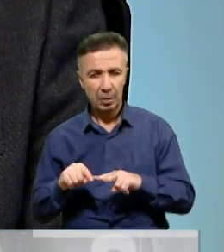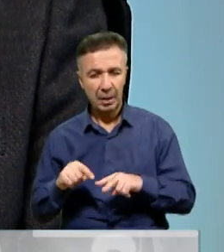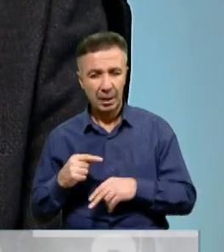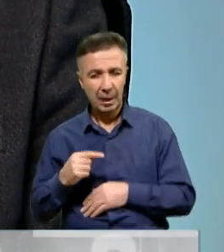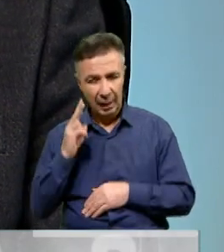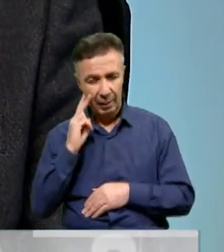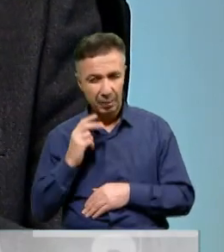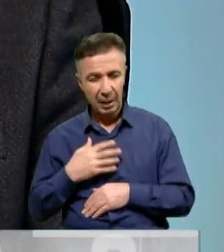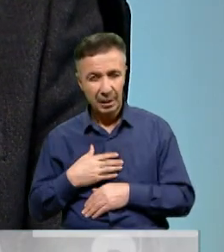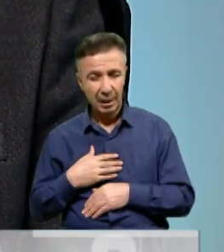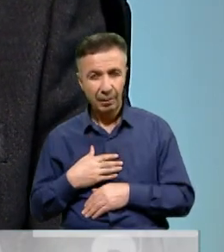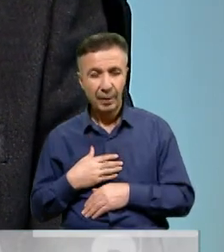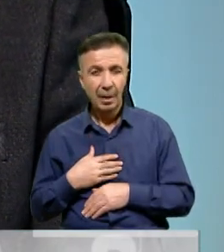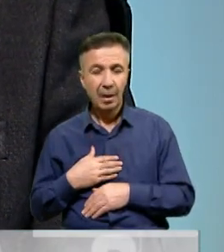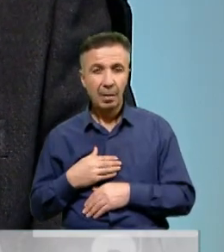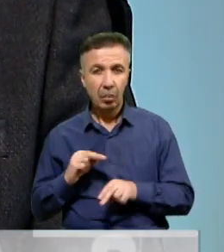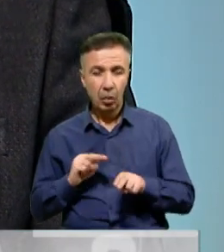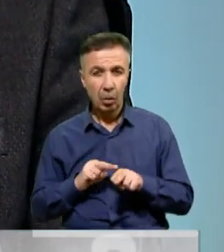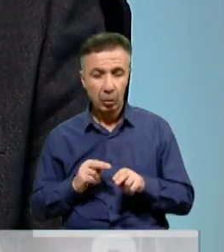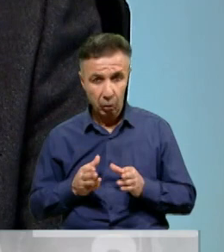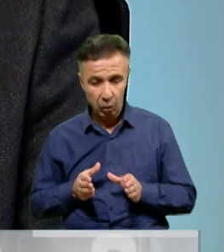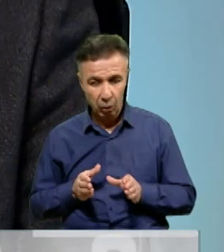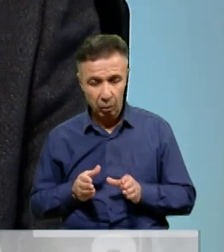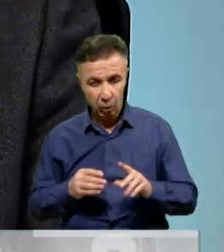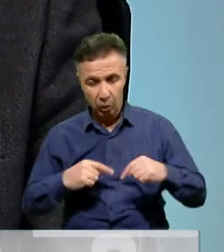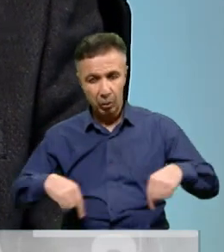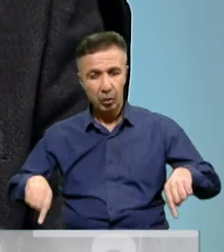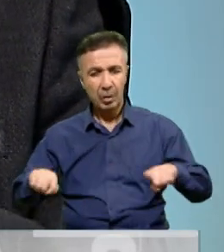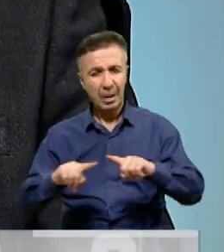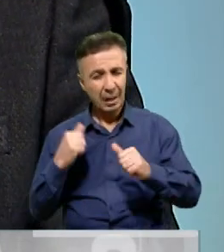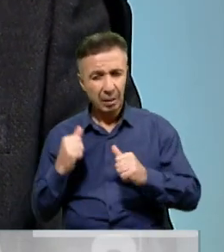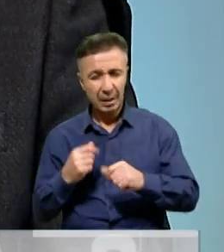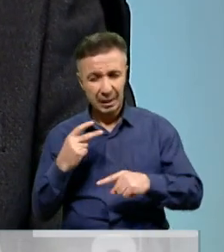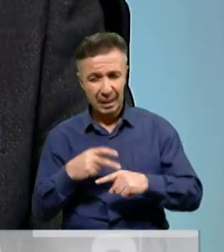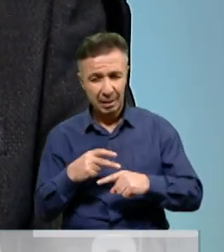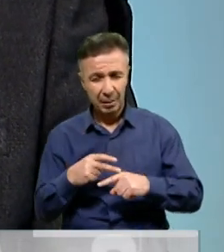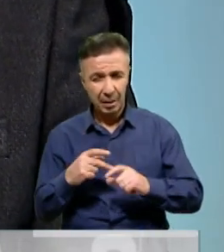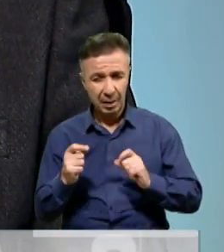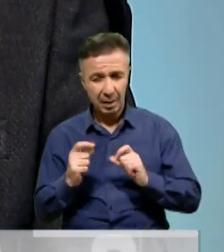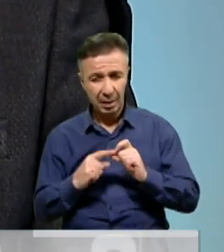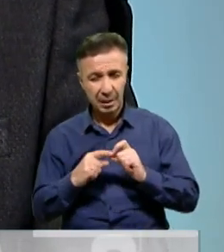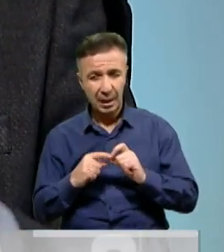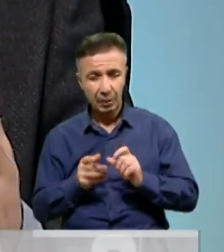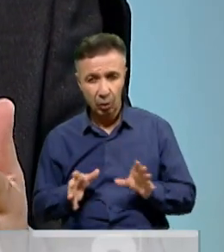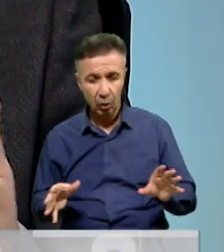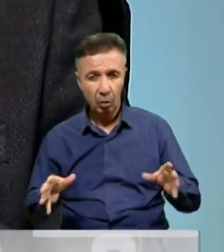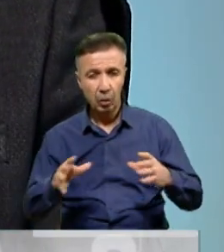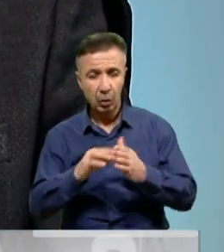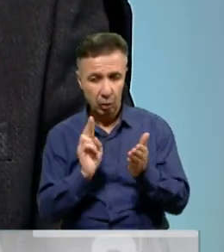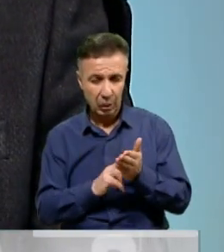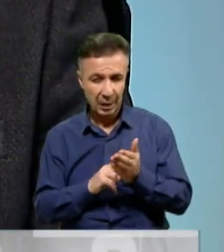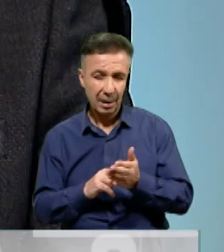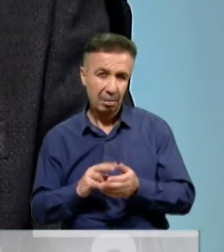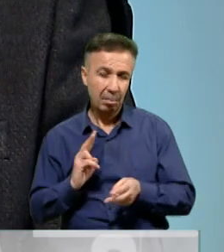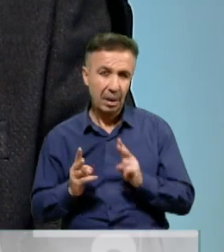o komisyonu tekrar topladı. Yine Zeyd bin Sabit ve diğer komisyon üyeleri bazı